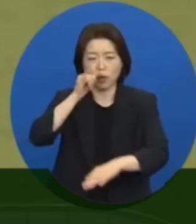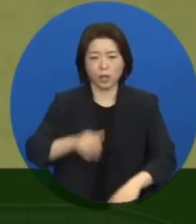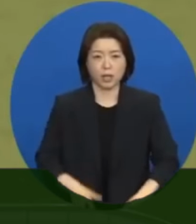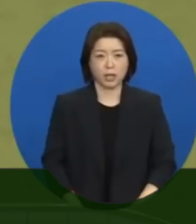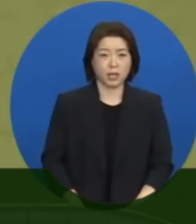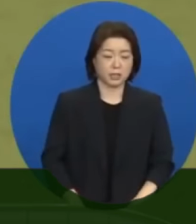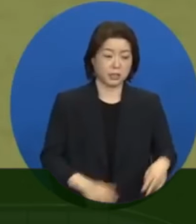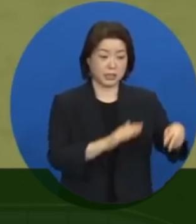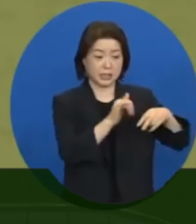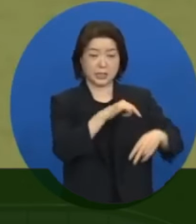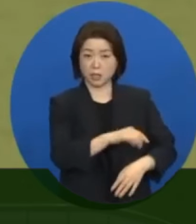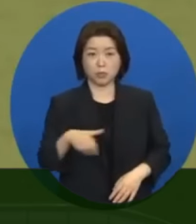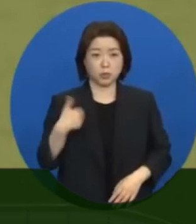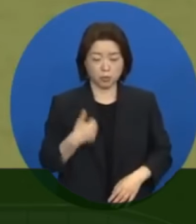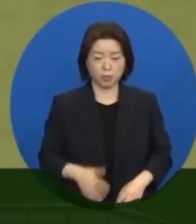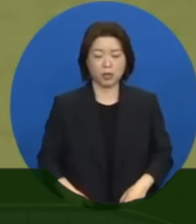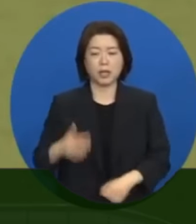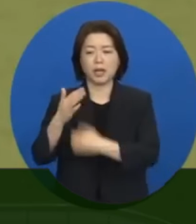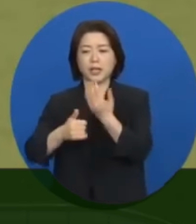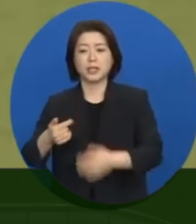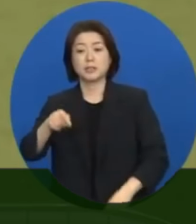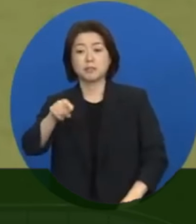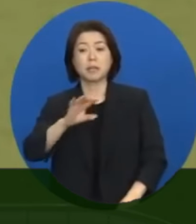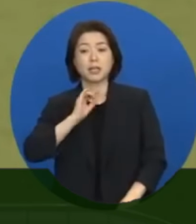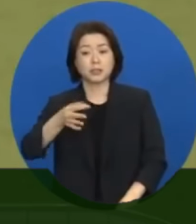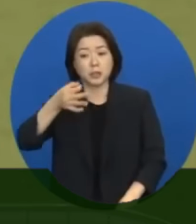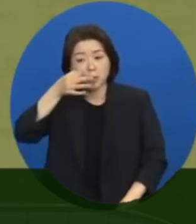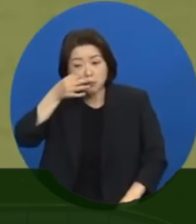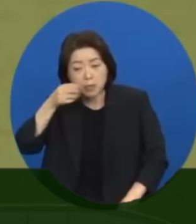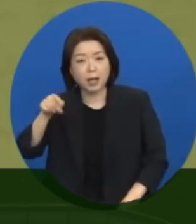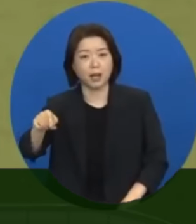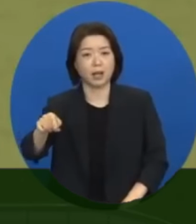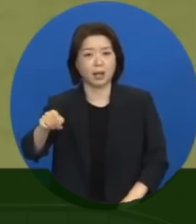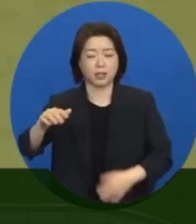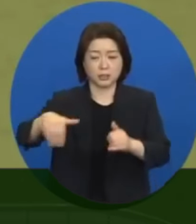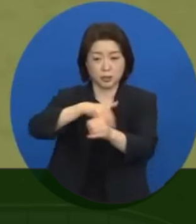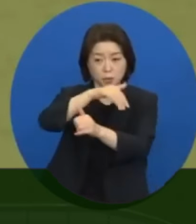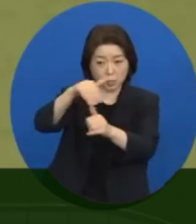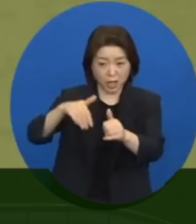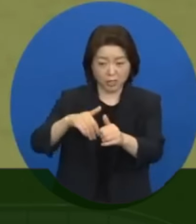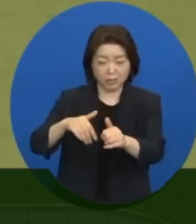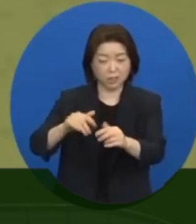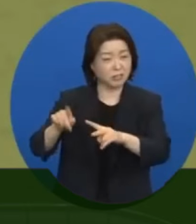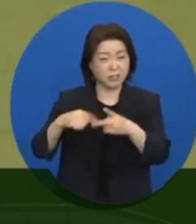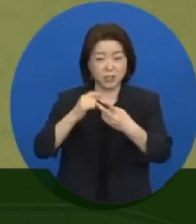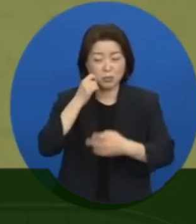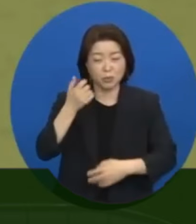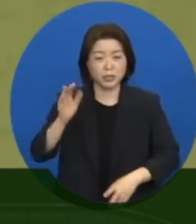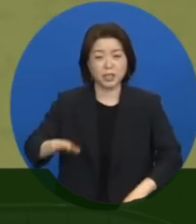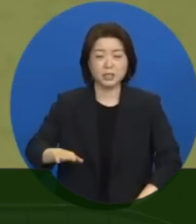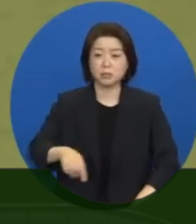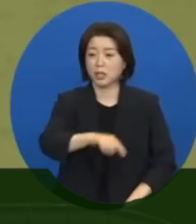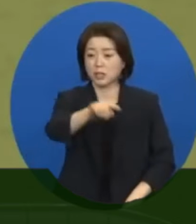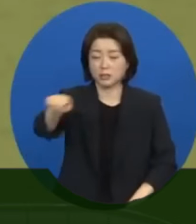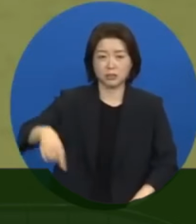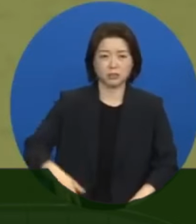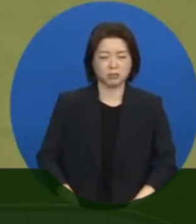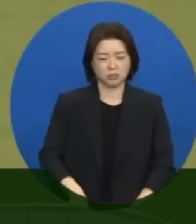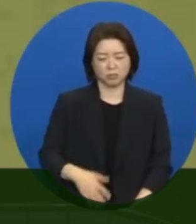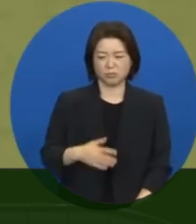몰랐어요 데 하나님만 보고 계셨던 거야 그 환경 속에 이해할 수 없는 환경 속에서 아 나의 인생은 맨날